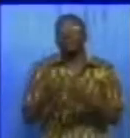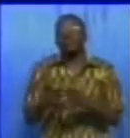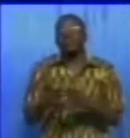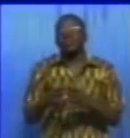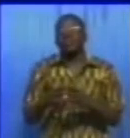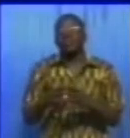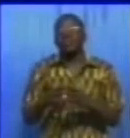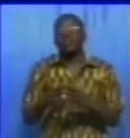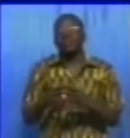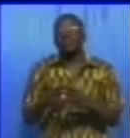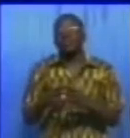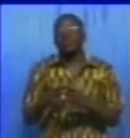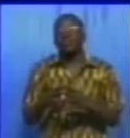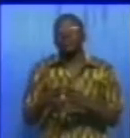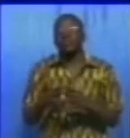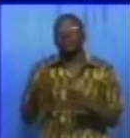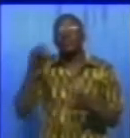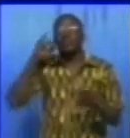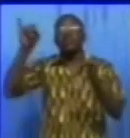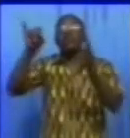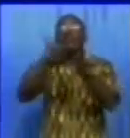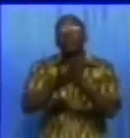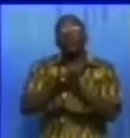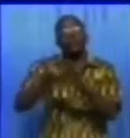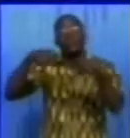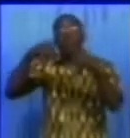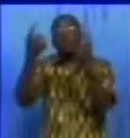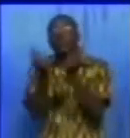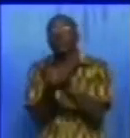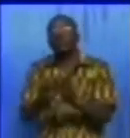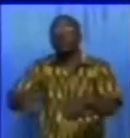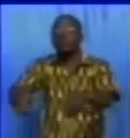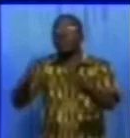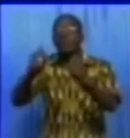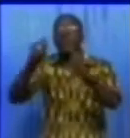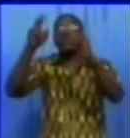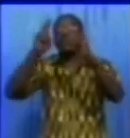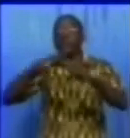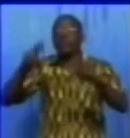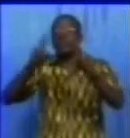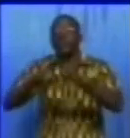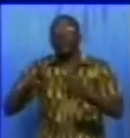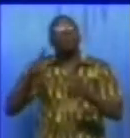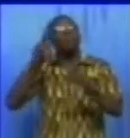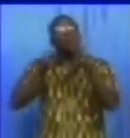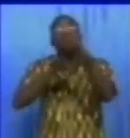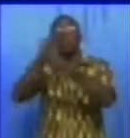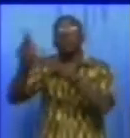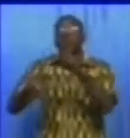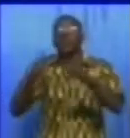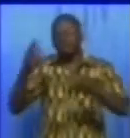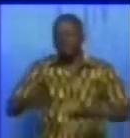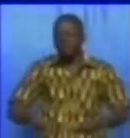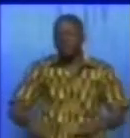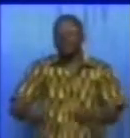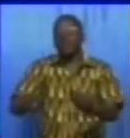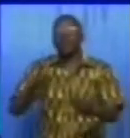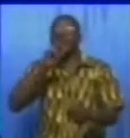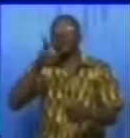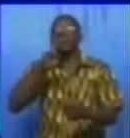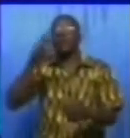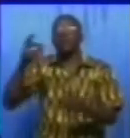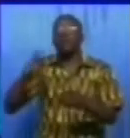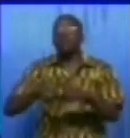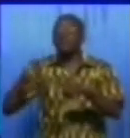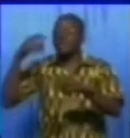nourriture. L'identification des groupes cibles, l'accès difficile à certains villages, le problème d'approvisionnement en farine ont été entre autres